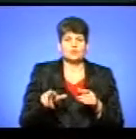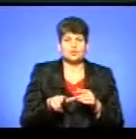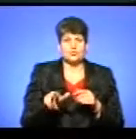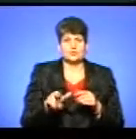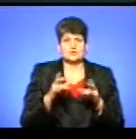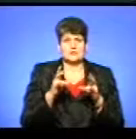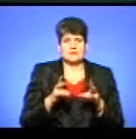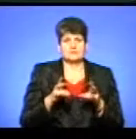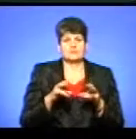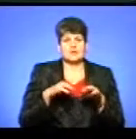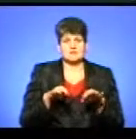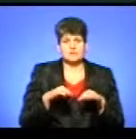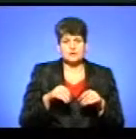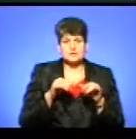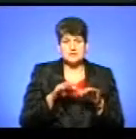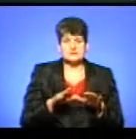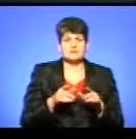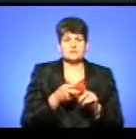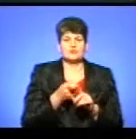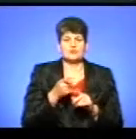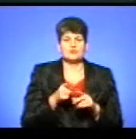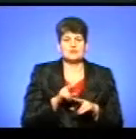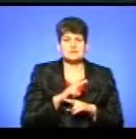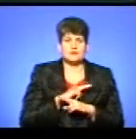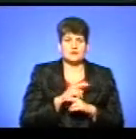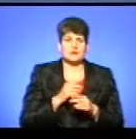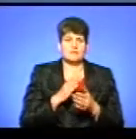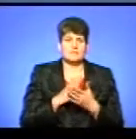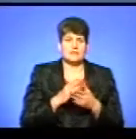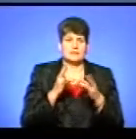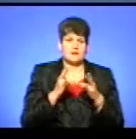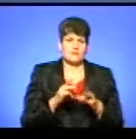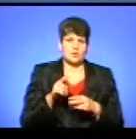засобу, внаслідок якої загинули або зазнали травм люди.